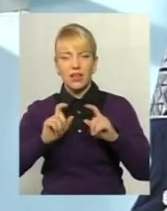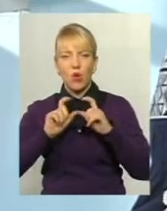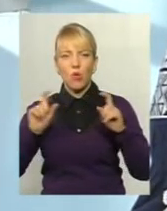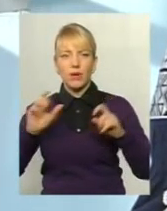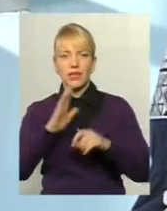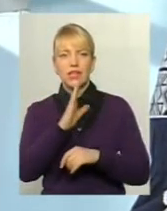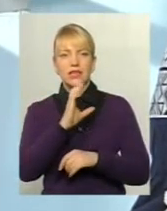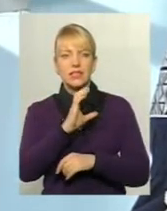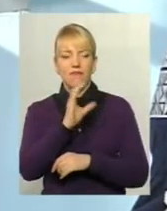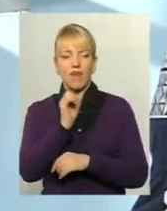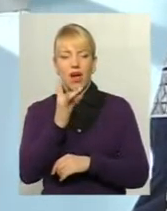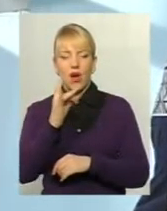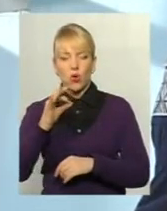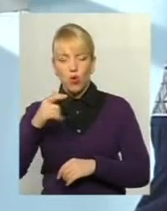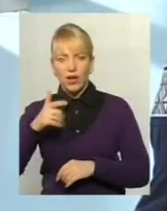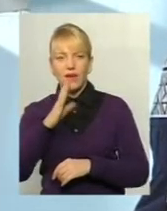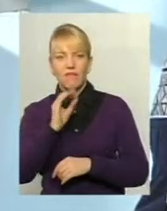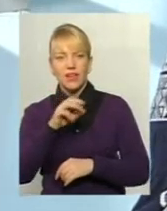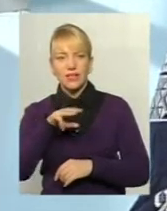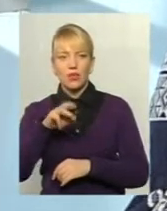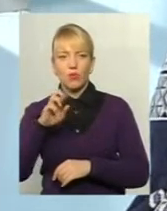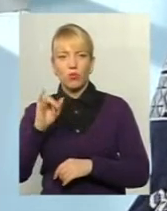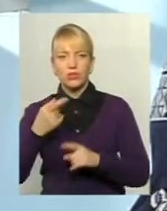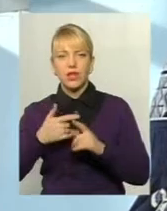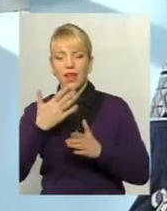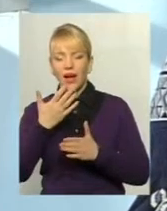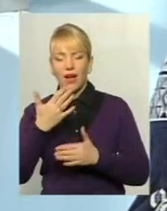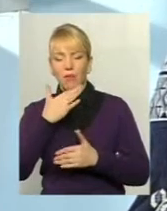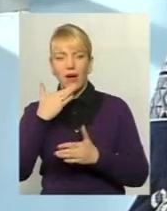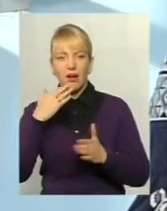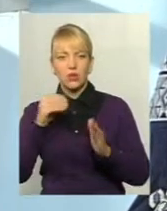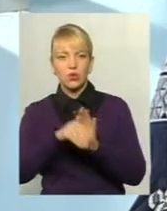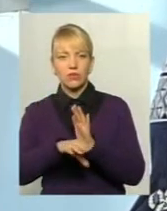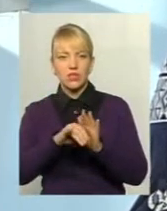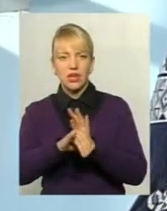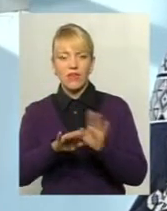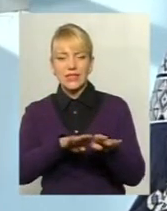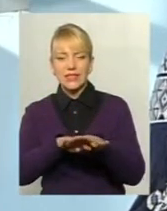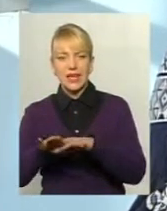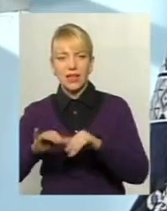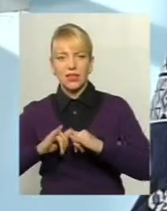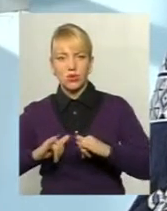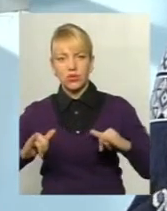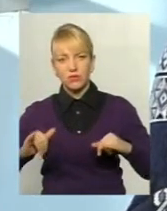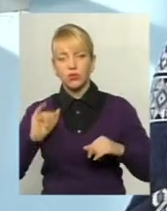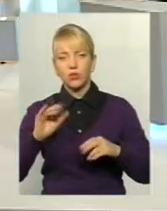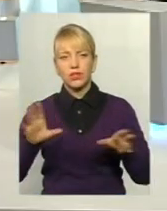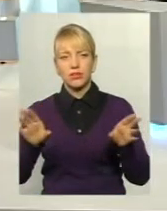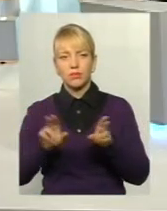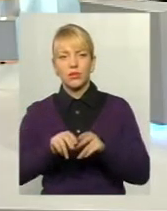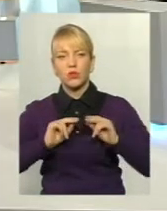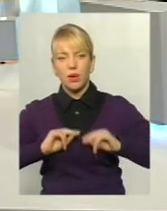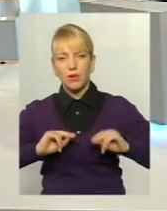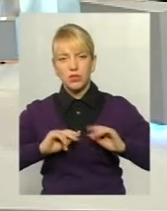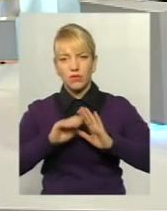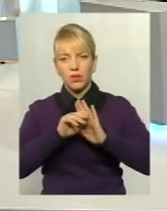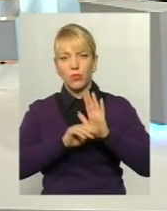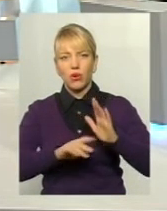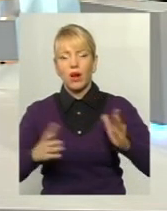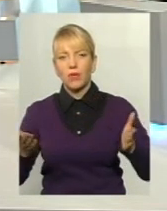Сварог Вест Груп, яка дійсно дуже багато інвестує саме в сталий розвиток. І спільно напрацьовані програми,